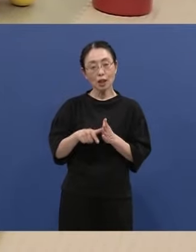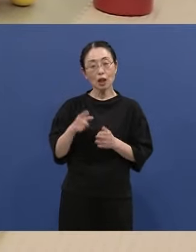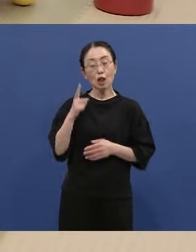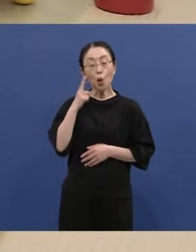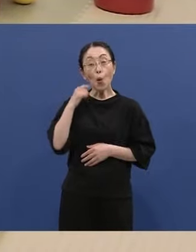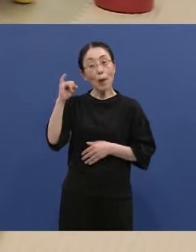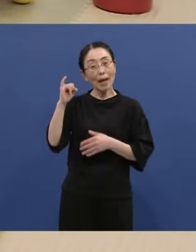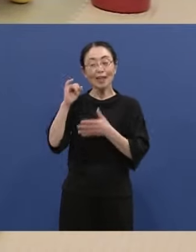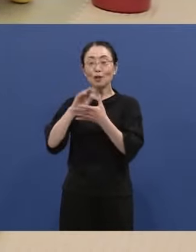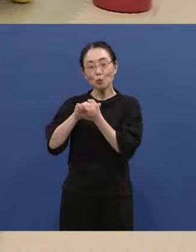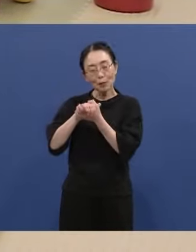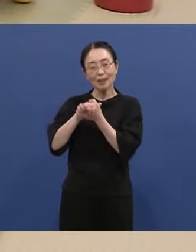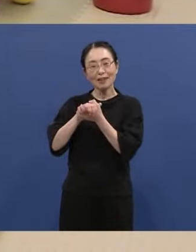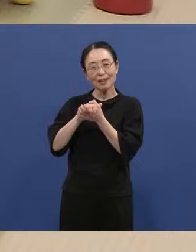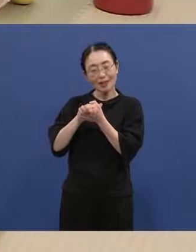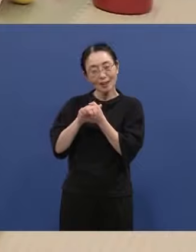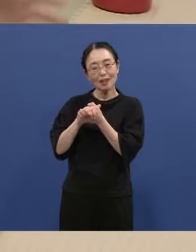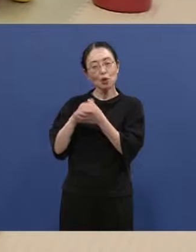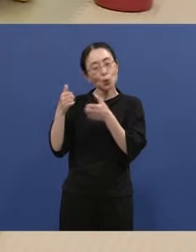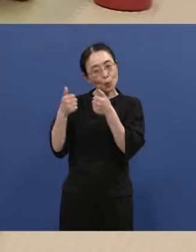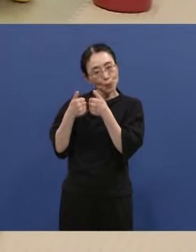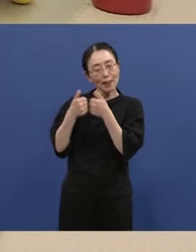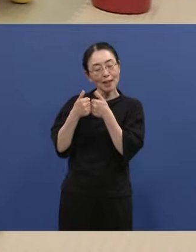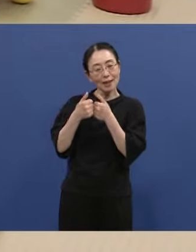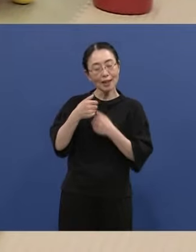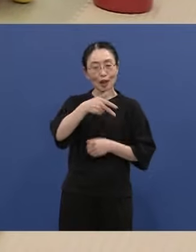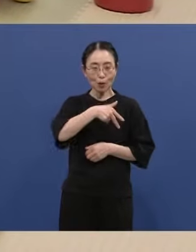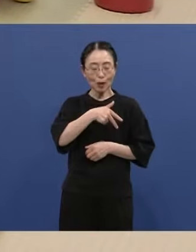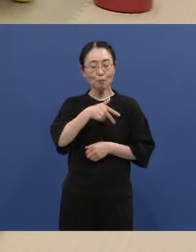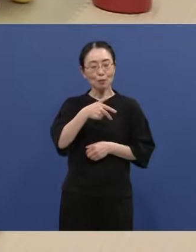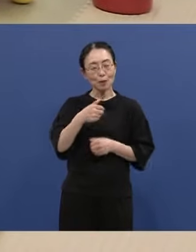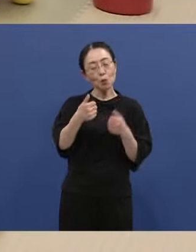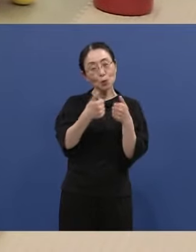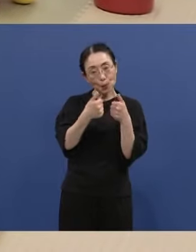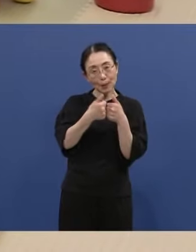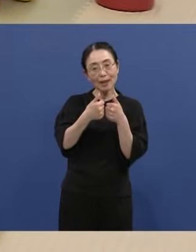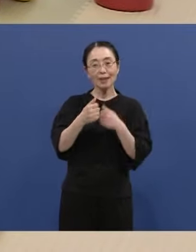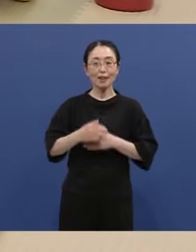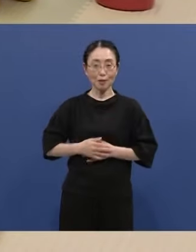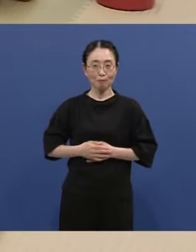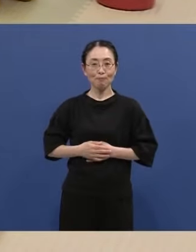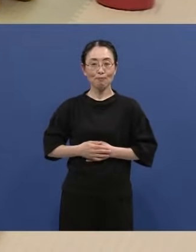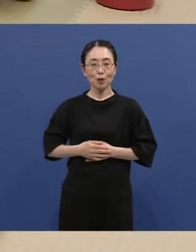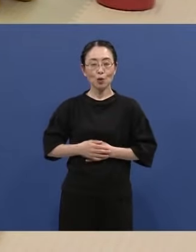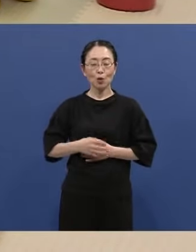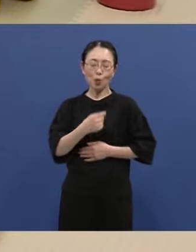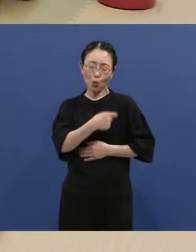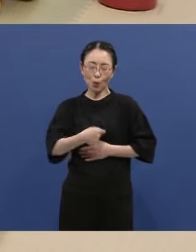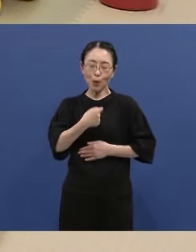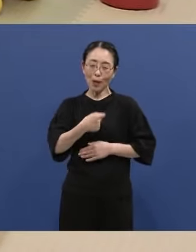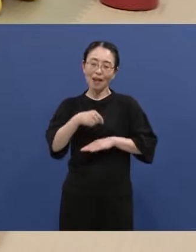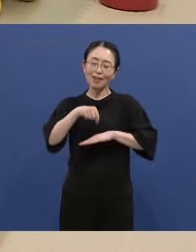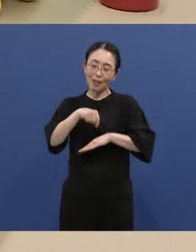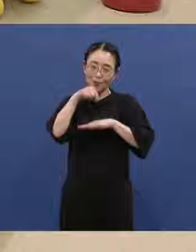のことができて、ベイベーたちにもいっぱい相談できて、それで心が楽になりました。